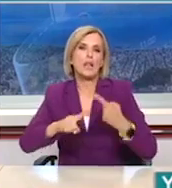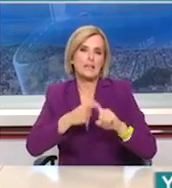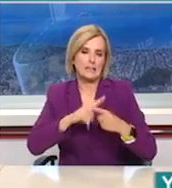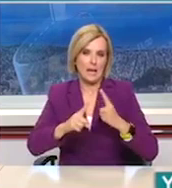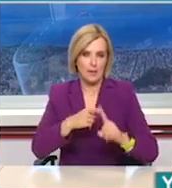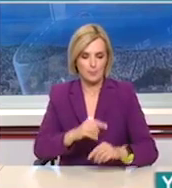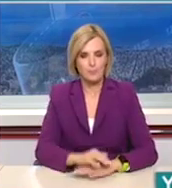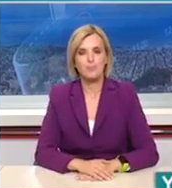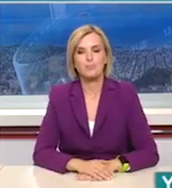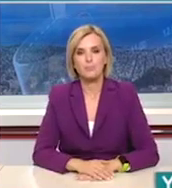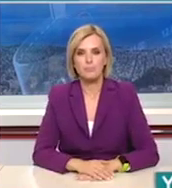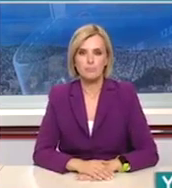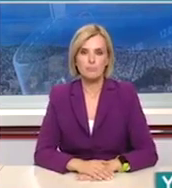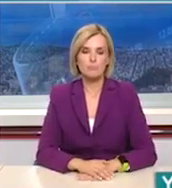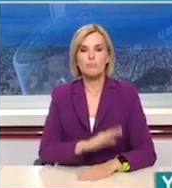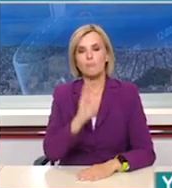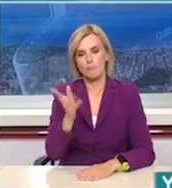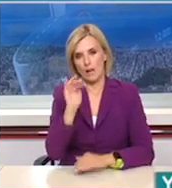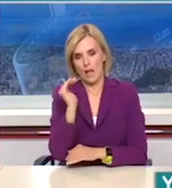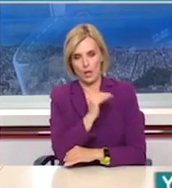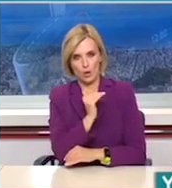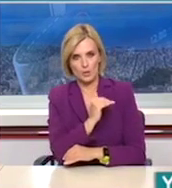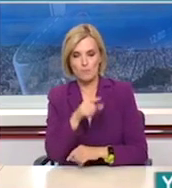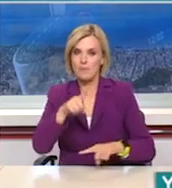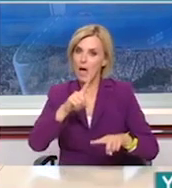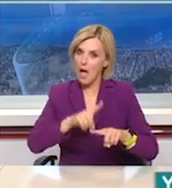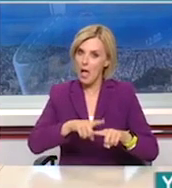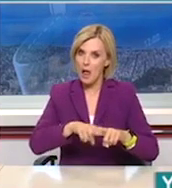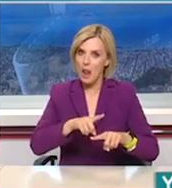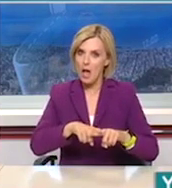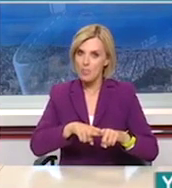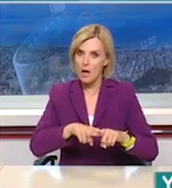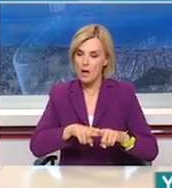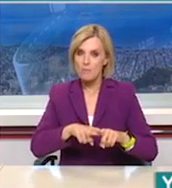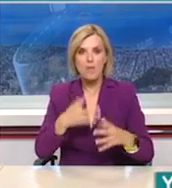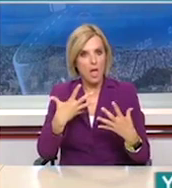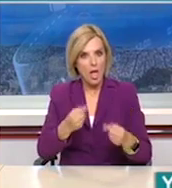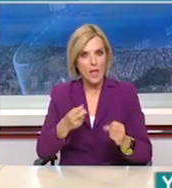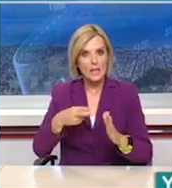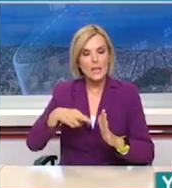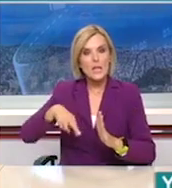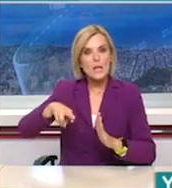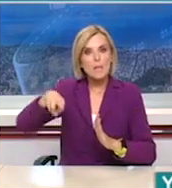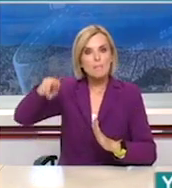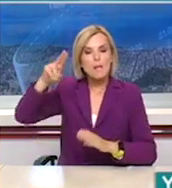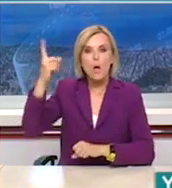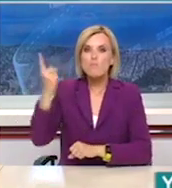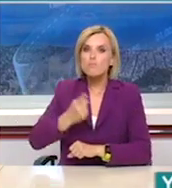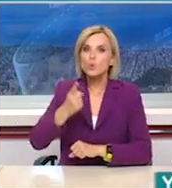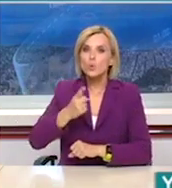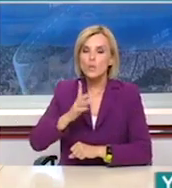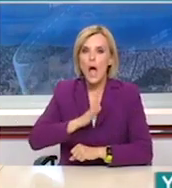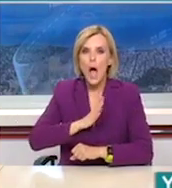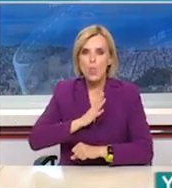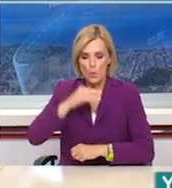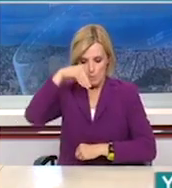να διατυπώσουμε ως υπόθεση εργασίας το ενδεχόμενο η Ελλάδα να ανοίγει στις χώρες με υψηλά ποσοστά συμπτωματικών κρουσμάτων της νόσου